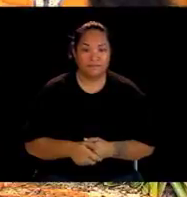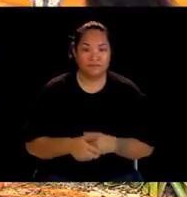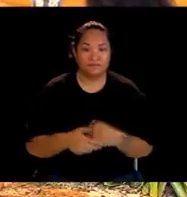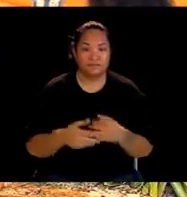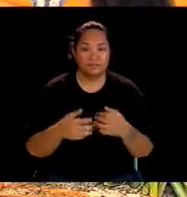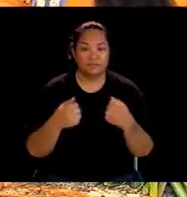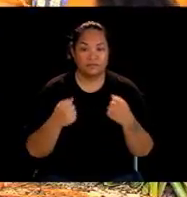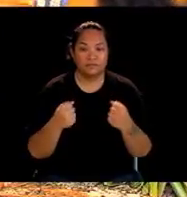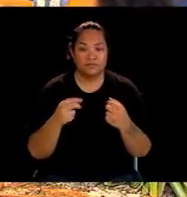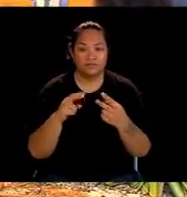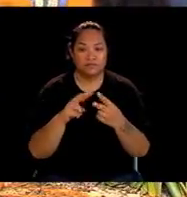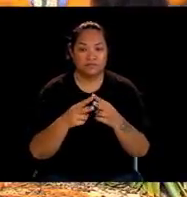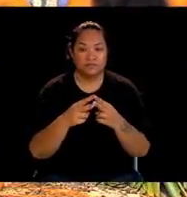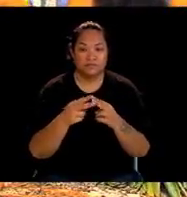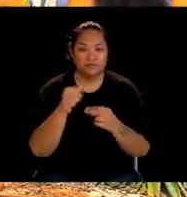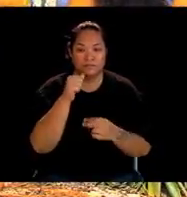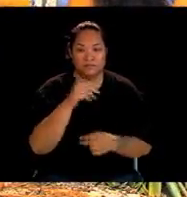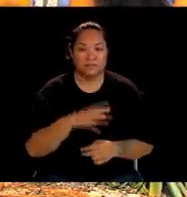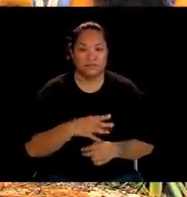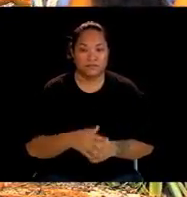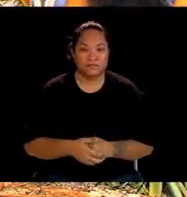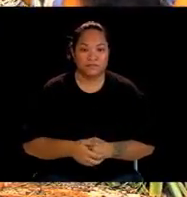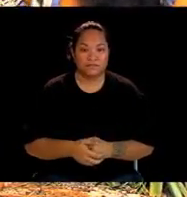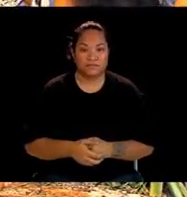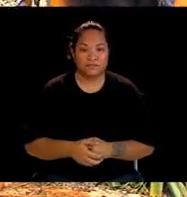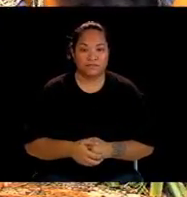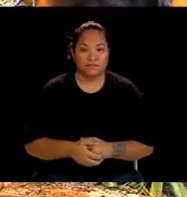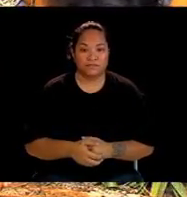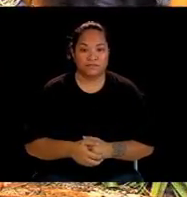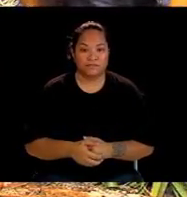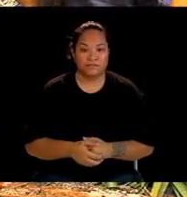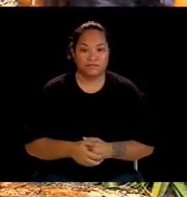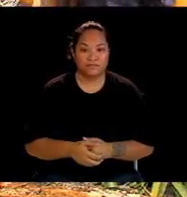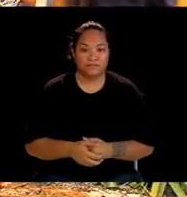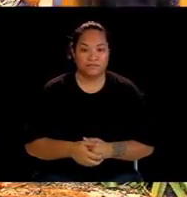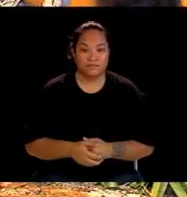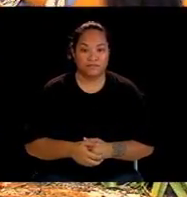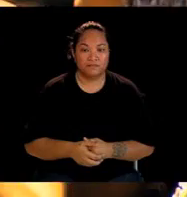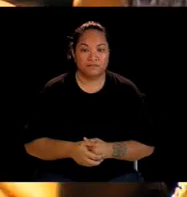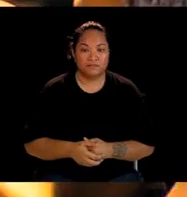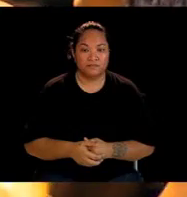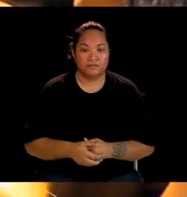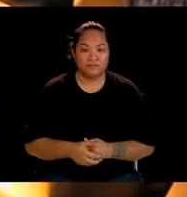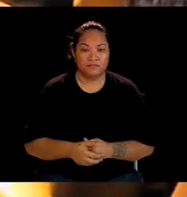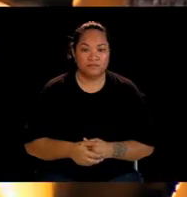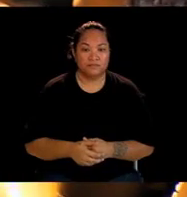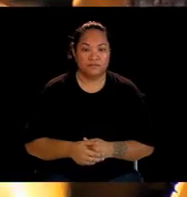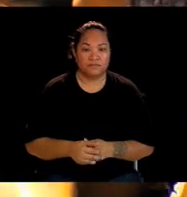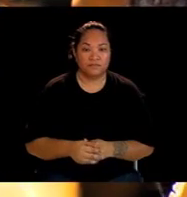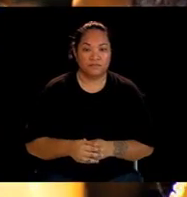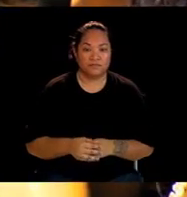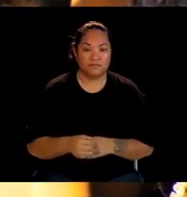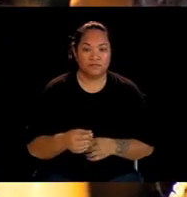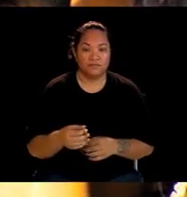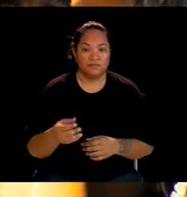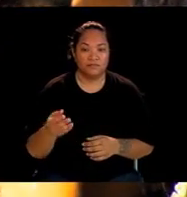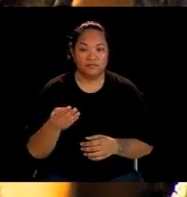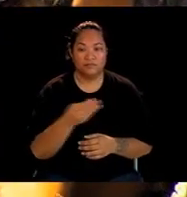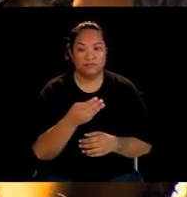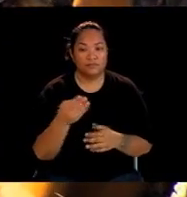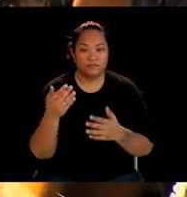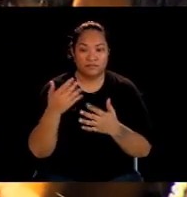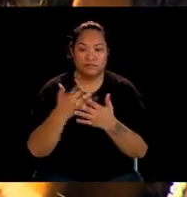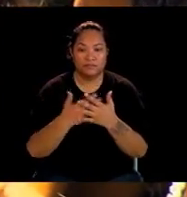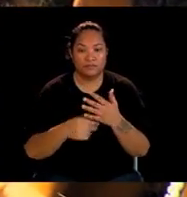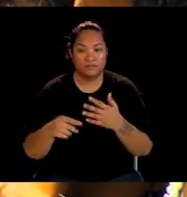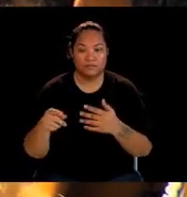Ginin ni famalawan na gaygi ini nasinyan iinet nun isengsong siha. Itano malolofan ginin ni